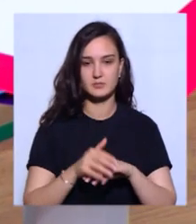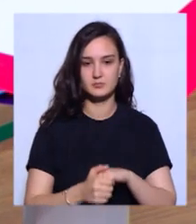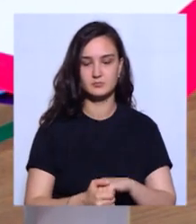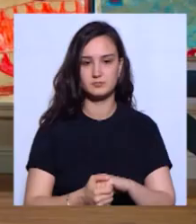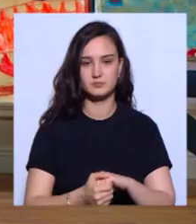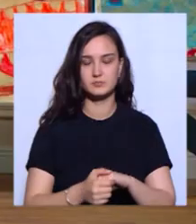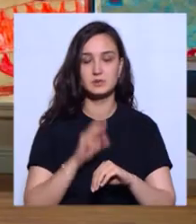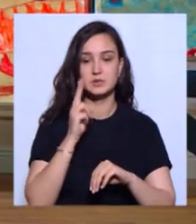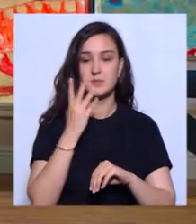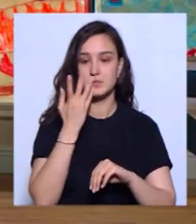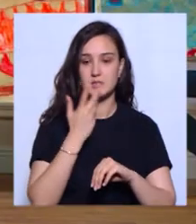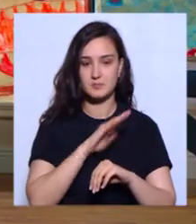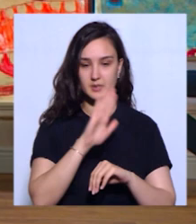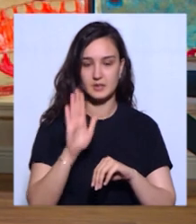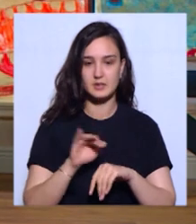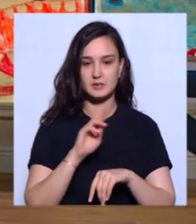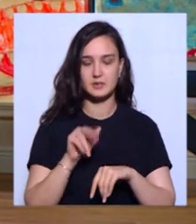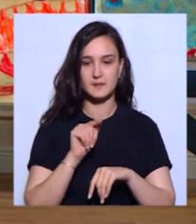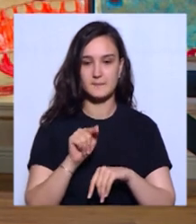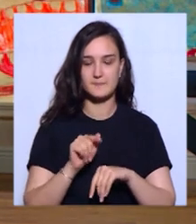სამნისფერი და ლურჯი.